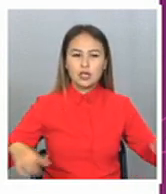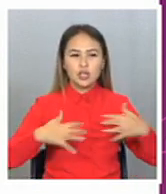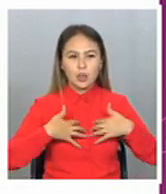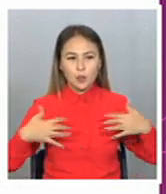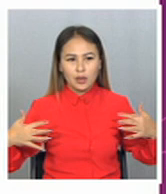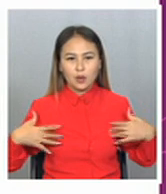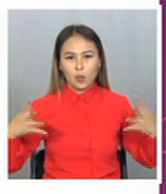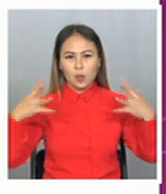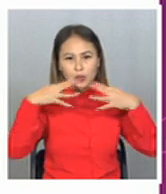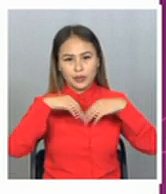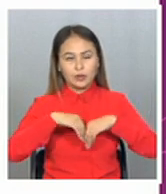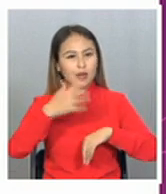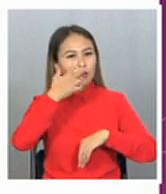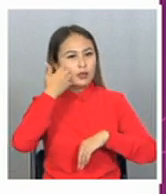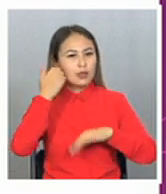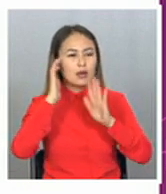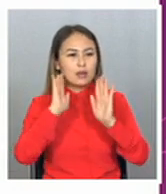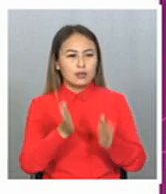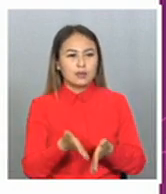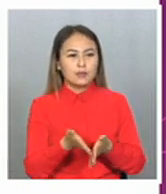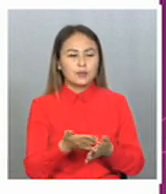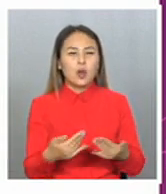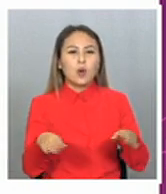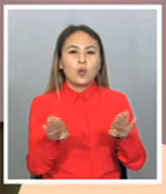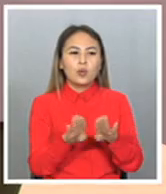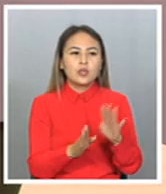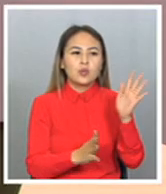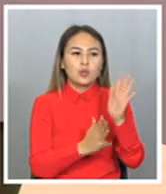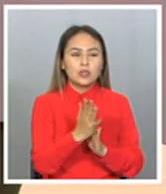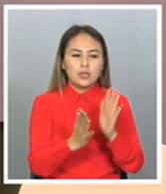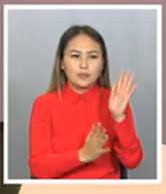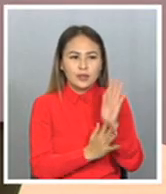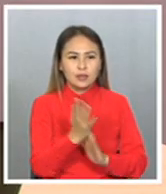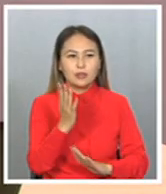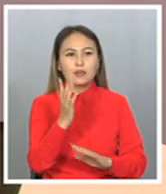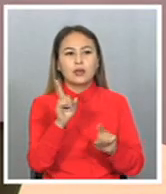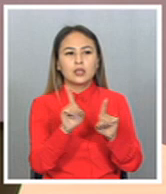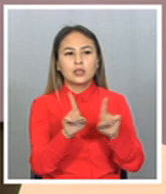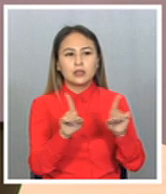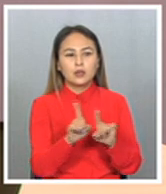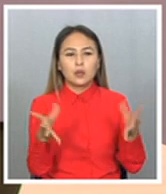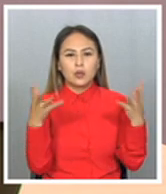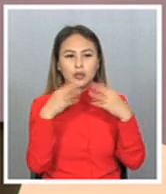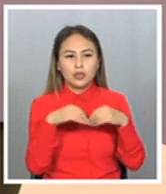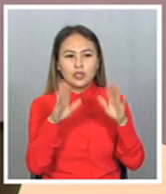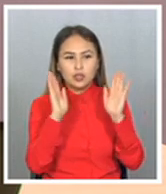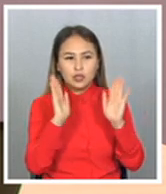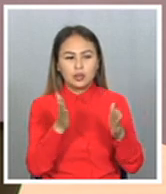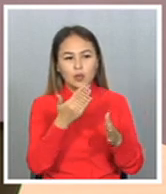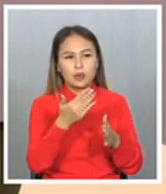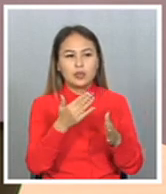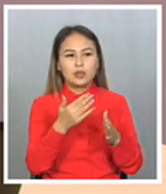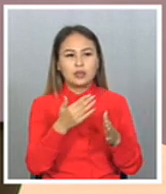ету арқылы энергия алады. Өсімдікті өсімдік қоректілер жейді, ал